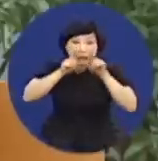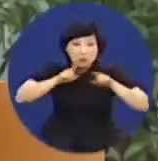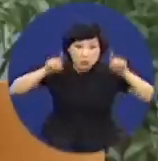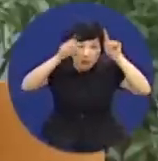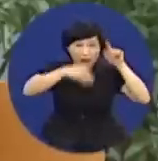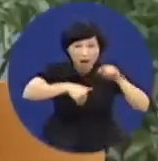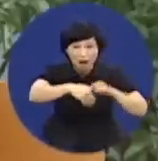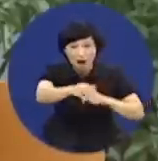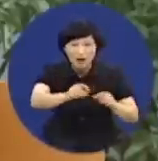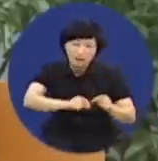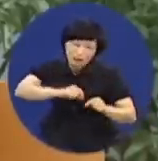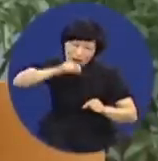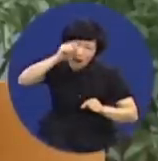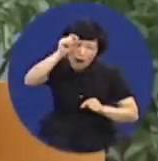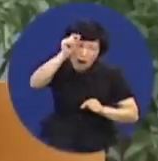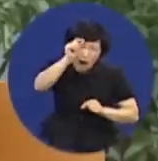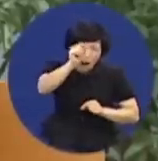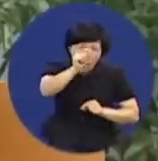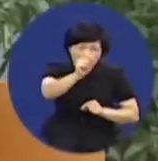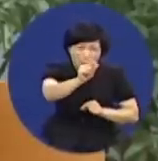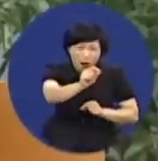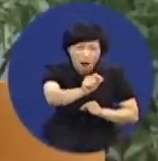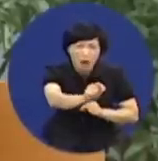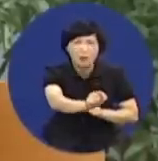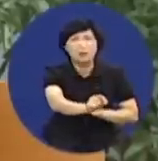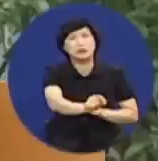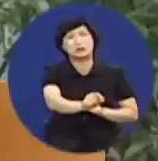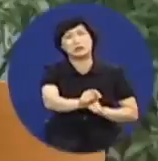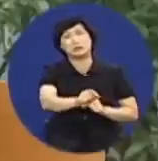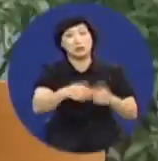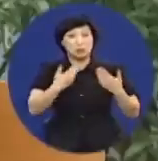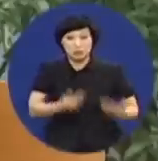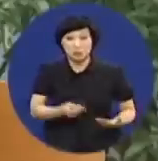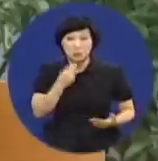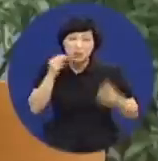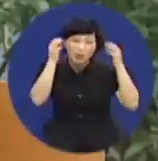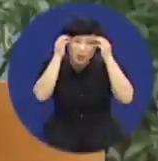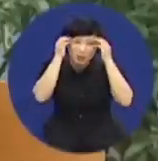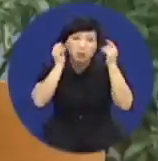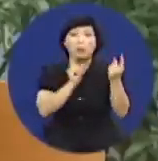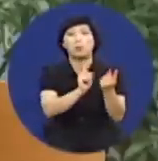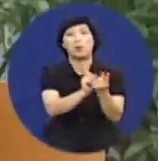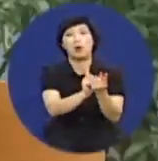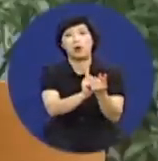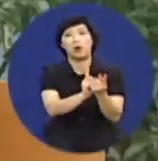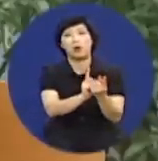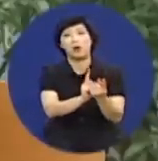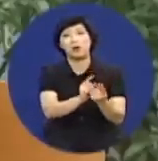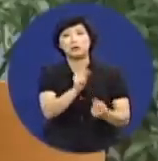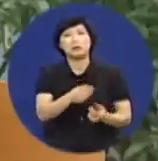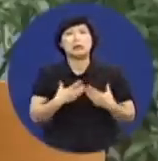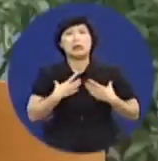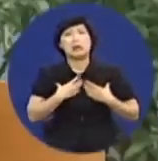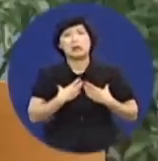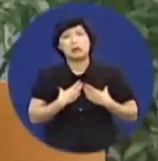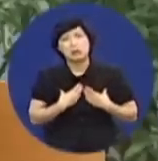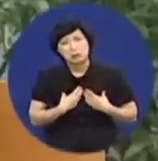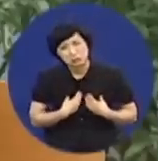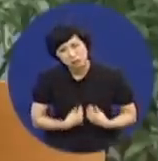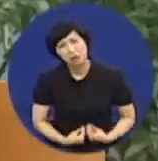が永遠に絶えない苦痛の中で生き